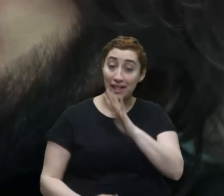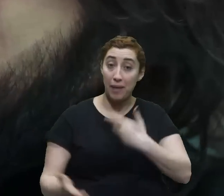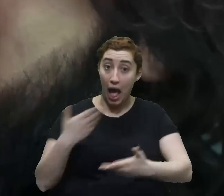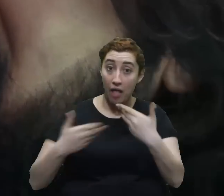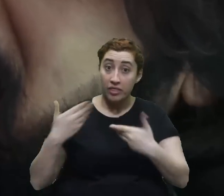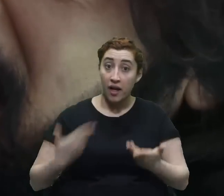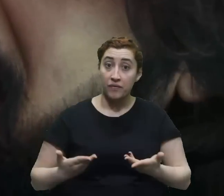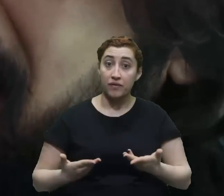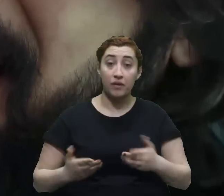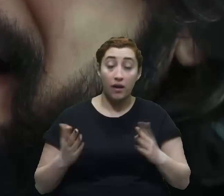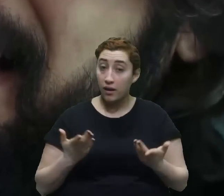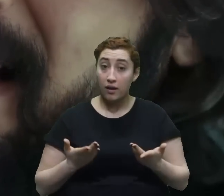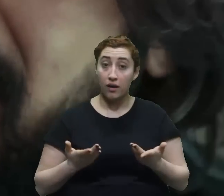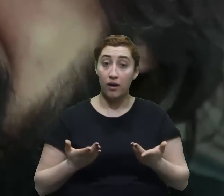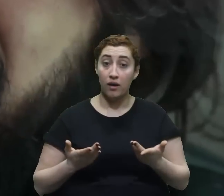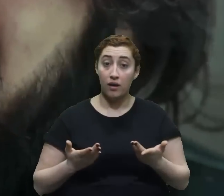anlat.